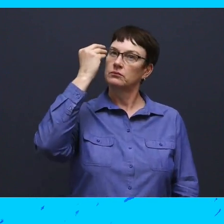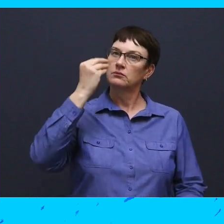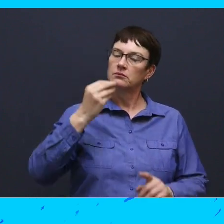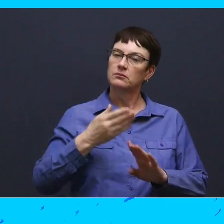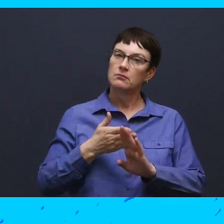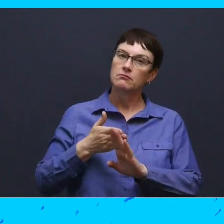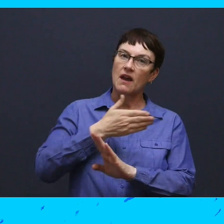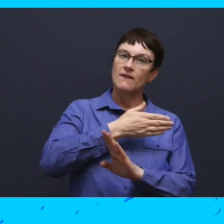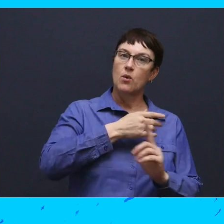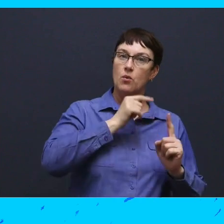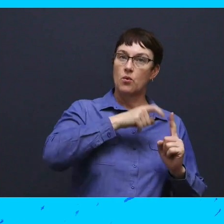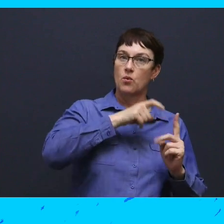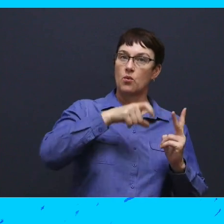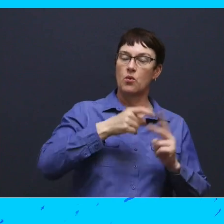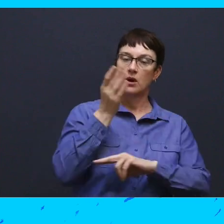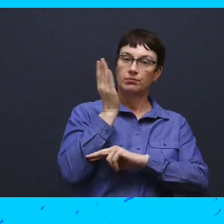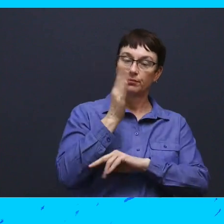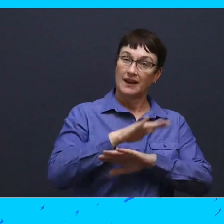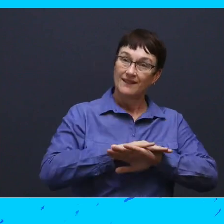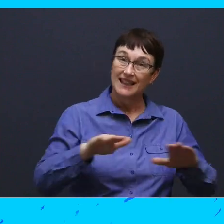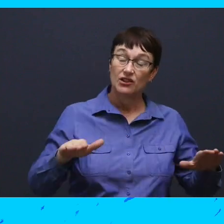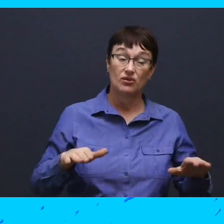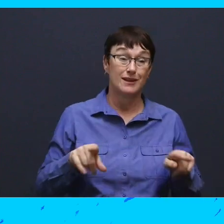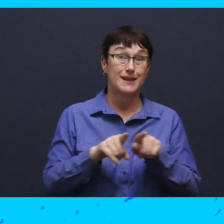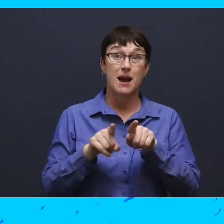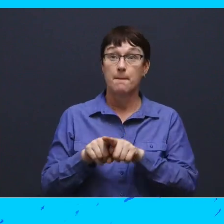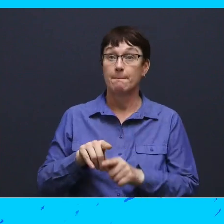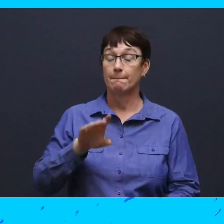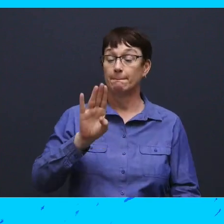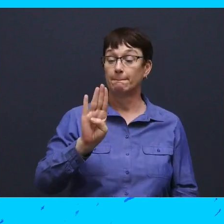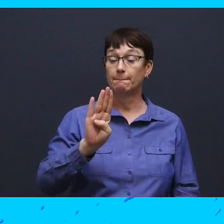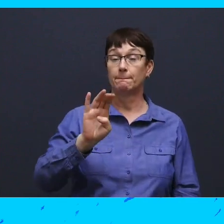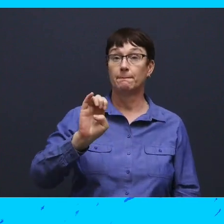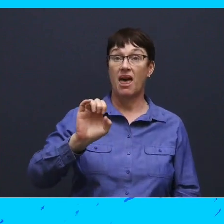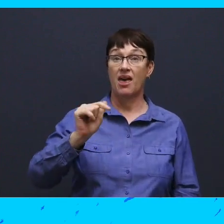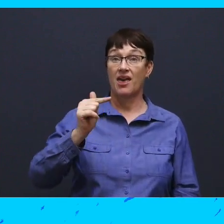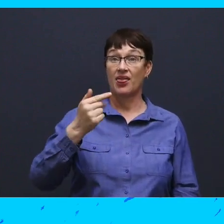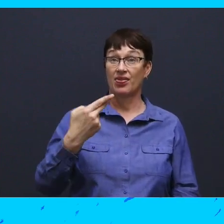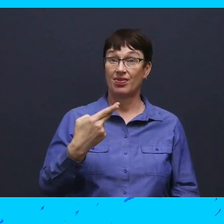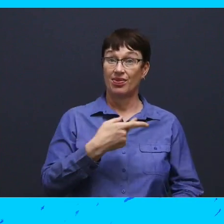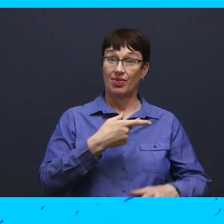secondes. Et comme ça, on pourra voir les réponses.